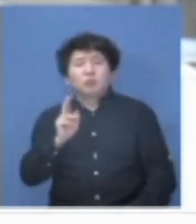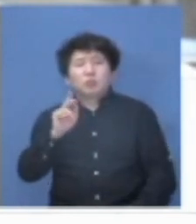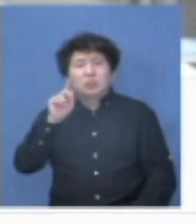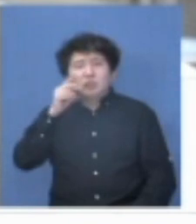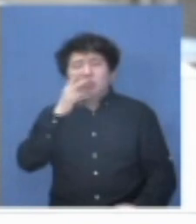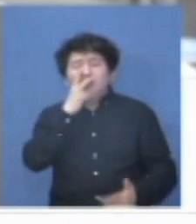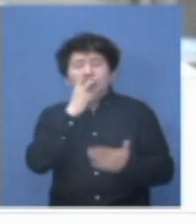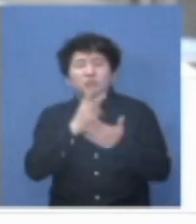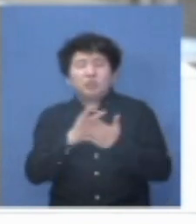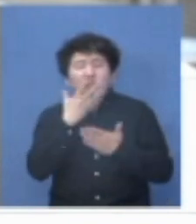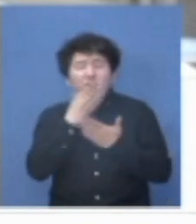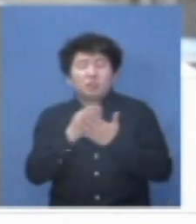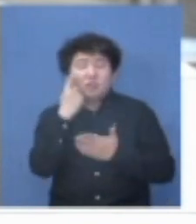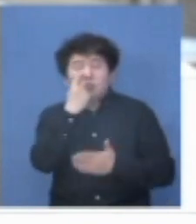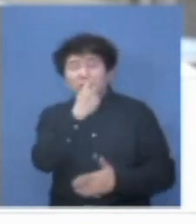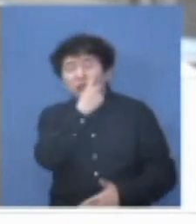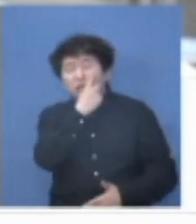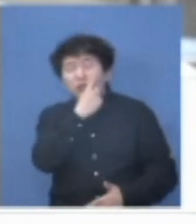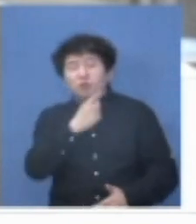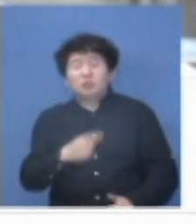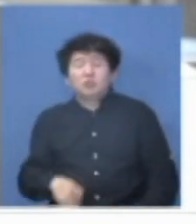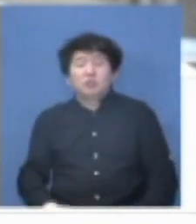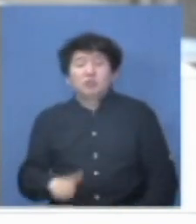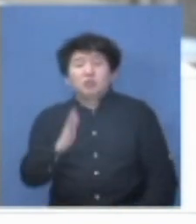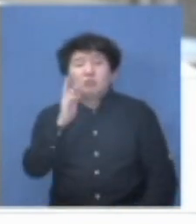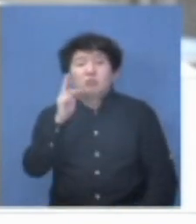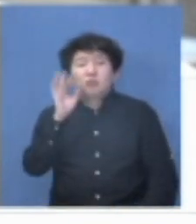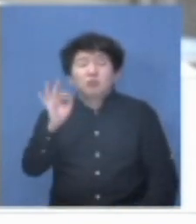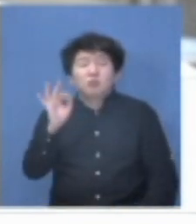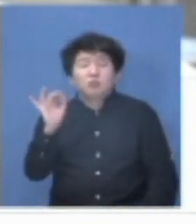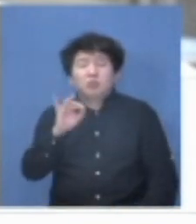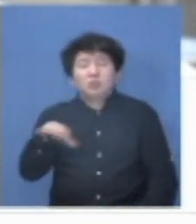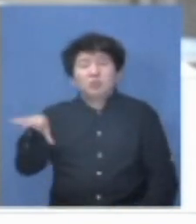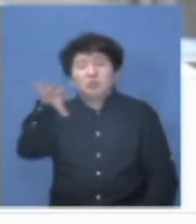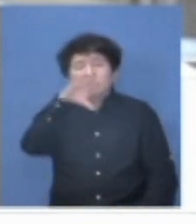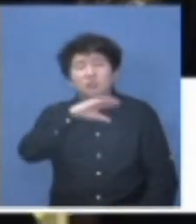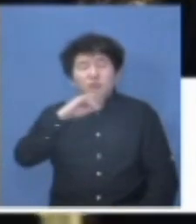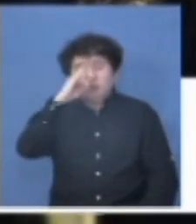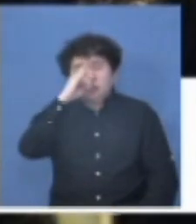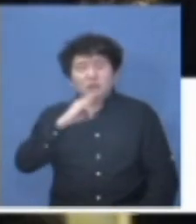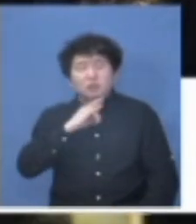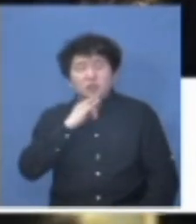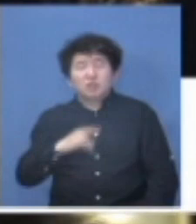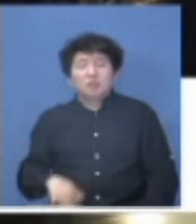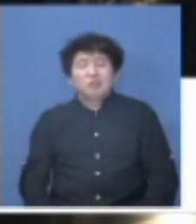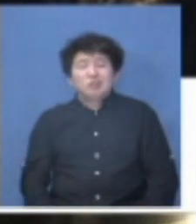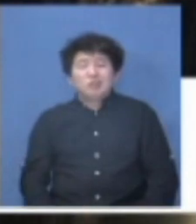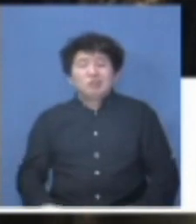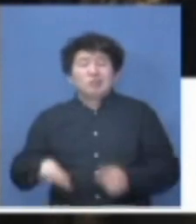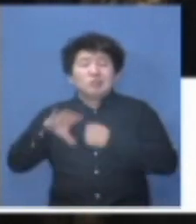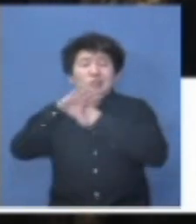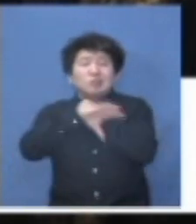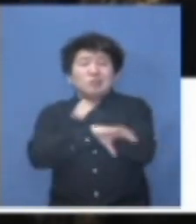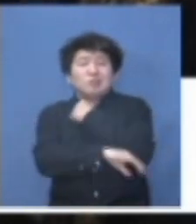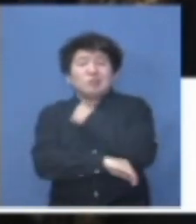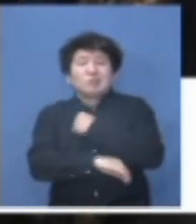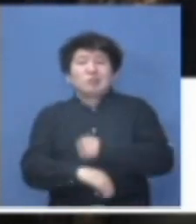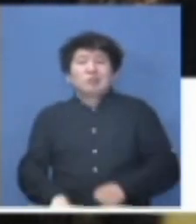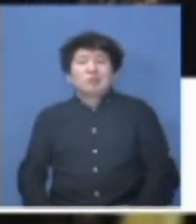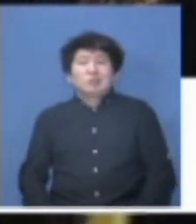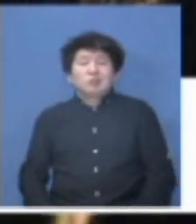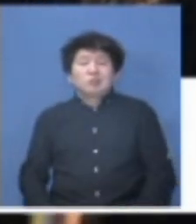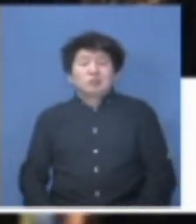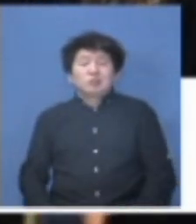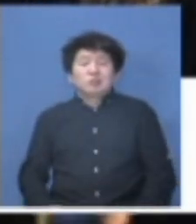Эта книга – наше новое достояние не только Восточного Казахстана, но и всей страны. В завершении творческой встречи Жиенбек